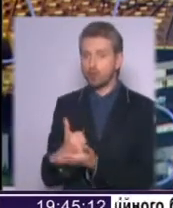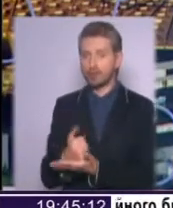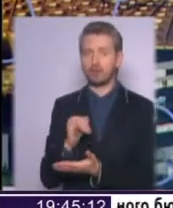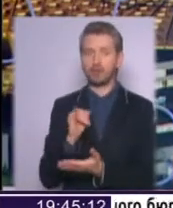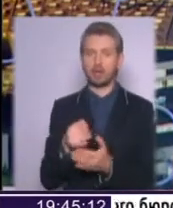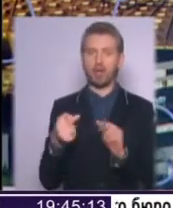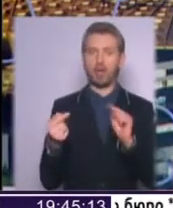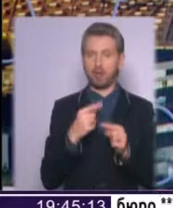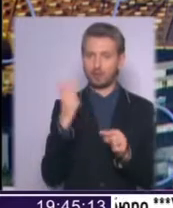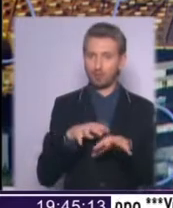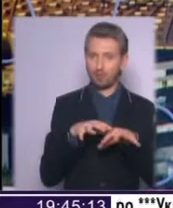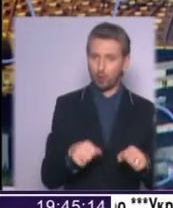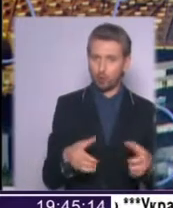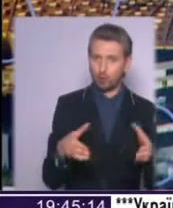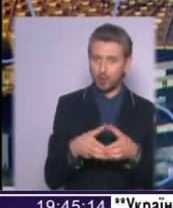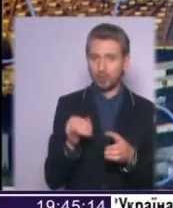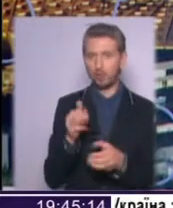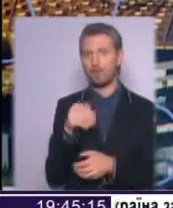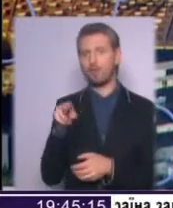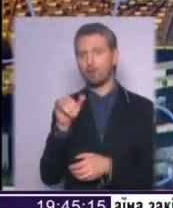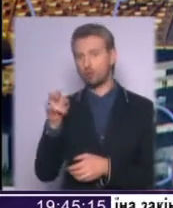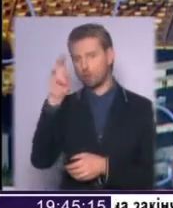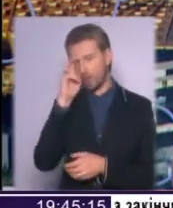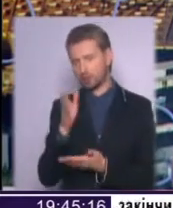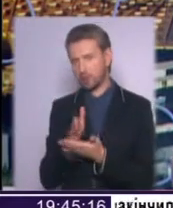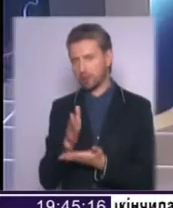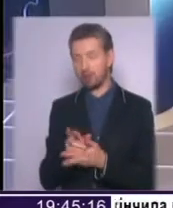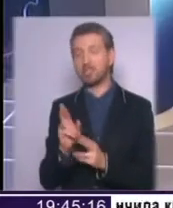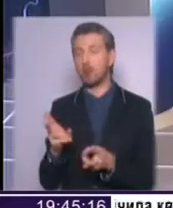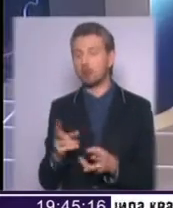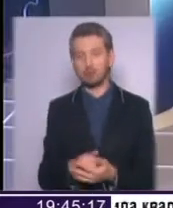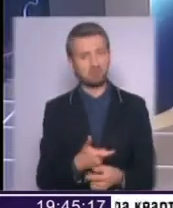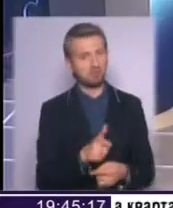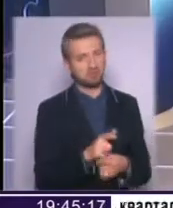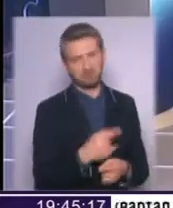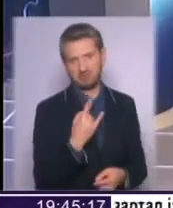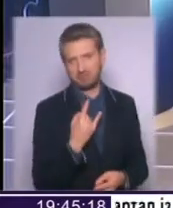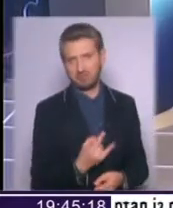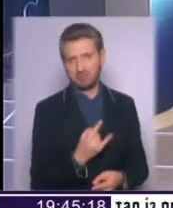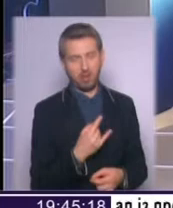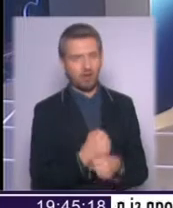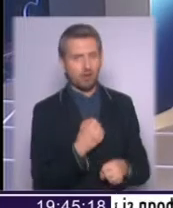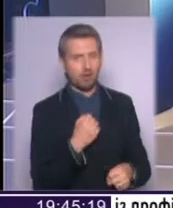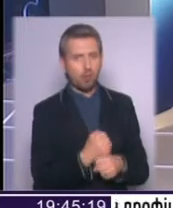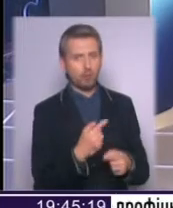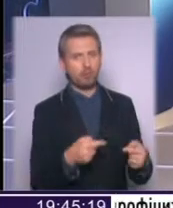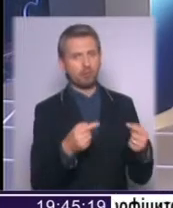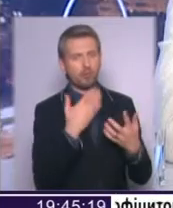антимонопольного комітету, так і фонду держмайна. От як? Та дуже просто. Значить, робиться відповідно